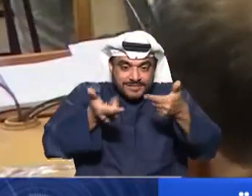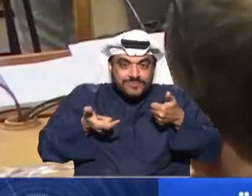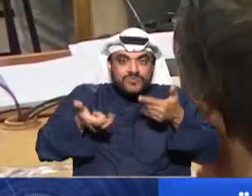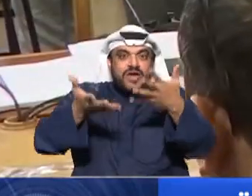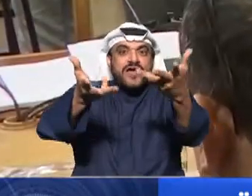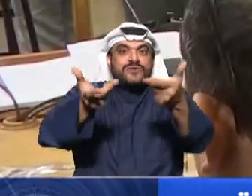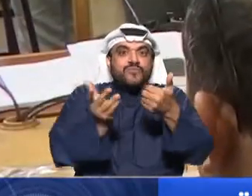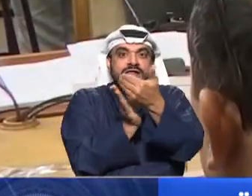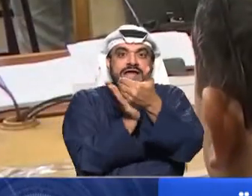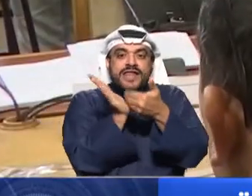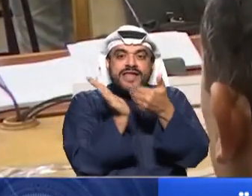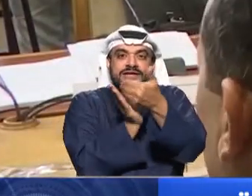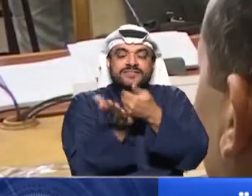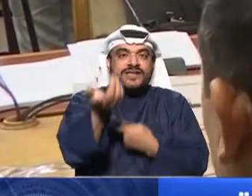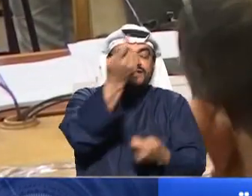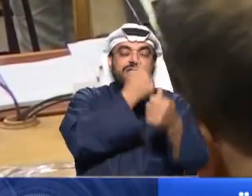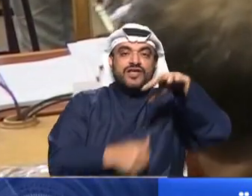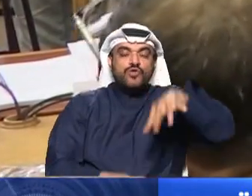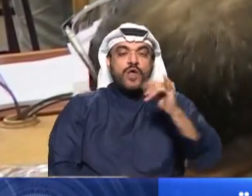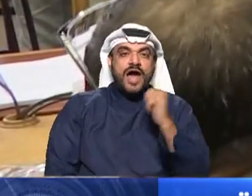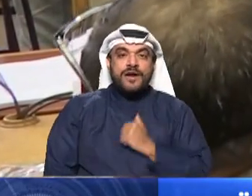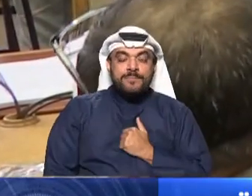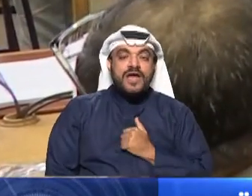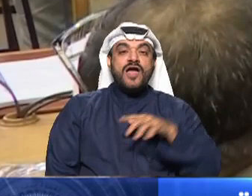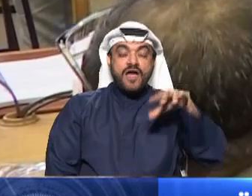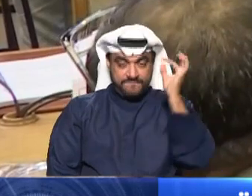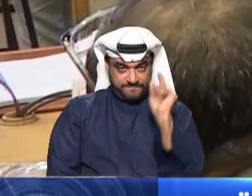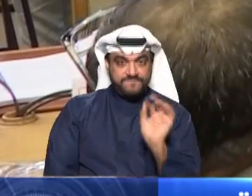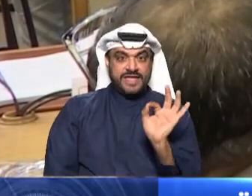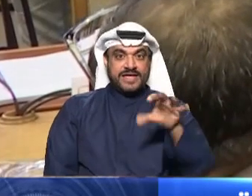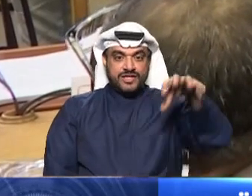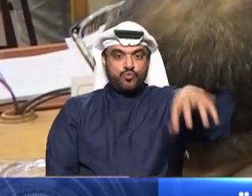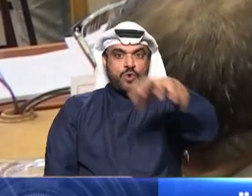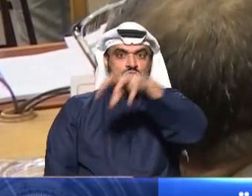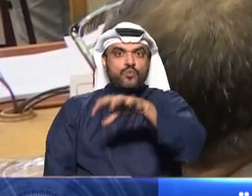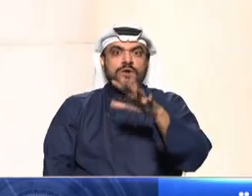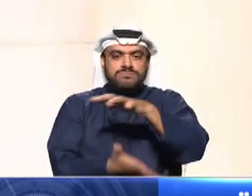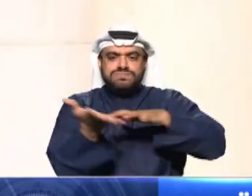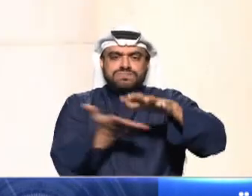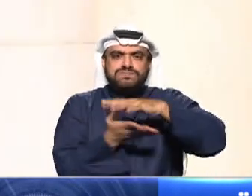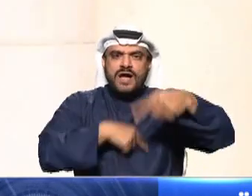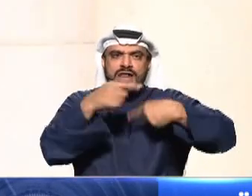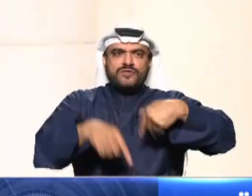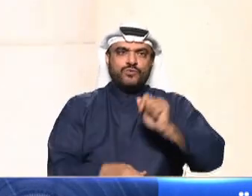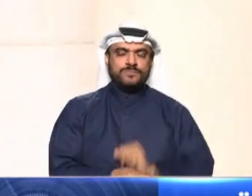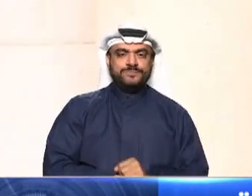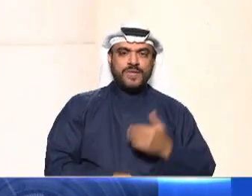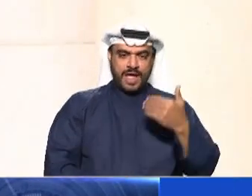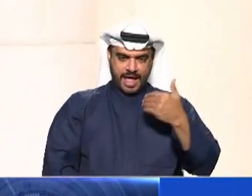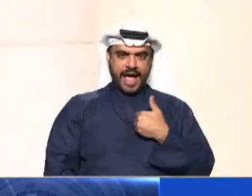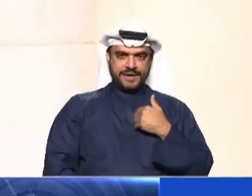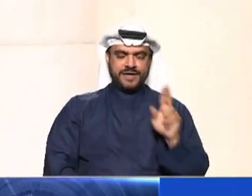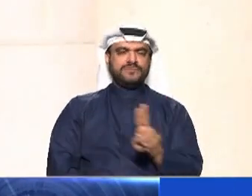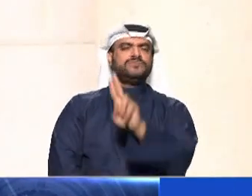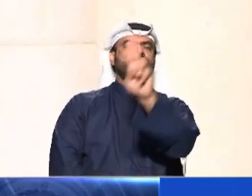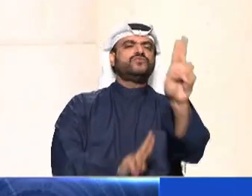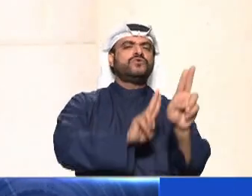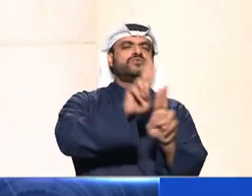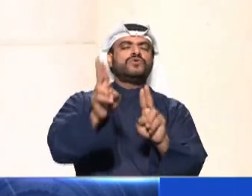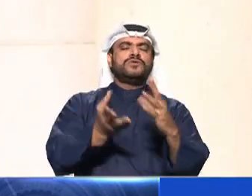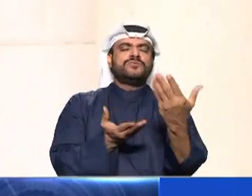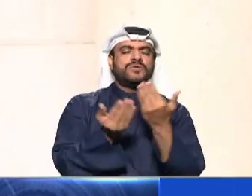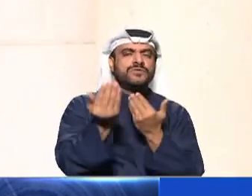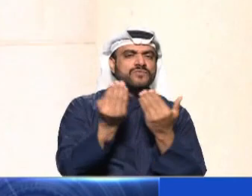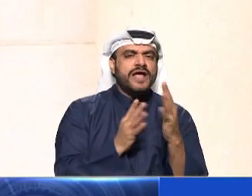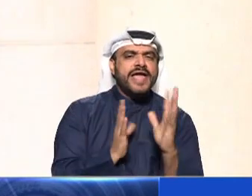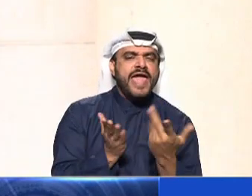وما تشهده بعض الدول من اضطرابات اقتصادية غير مستقرة. تم بحث مشروع جدول أعمال الاجتماع الثاني